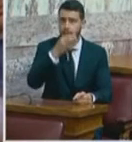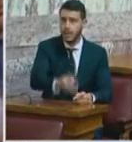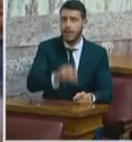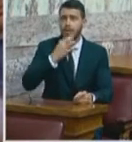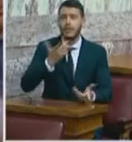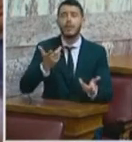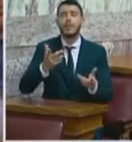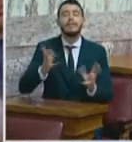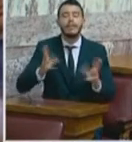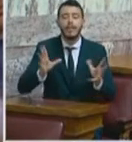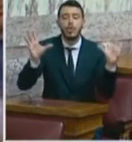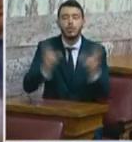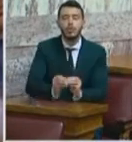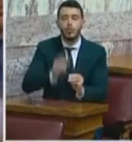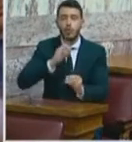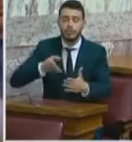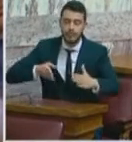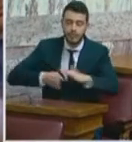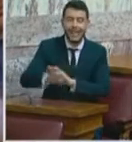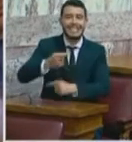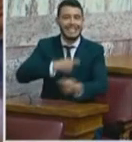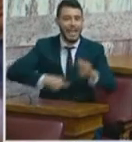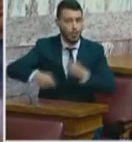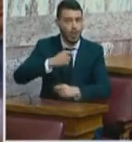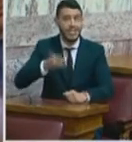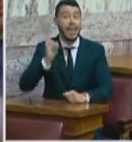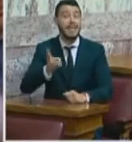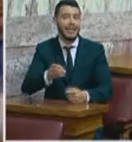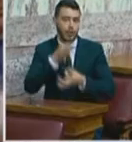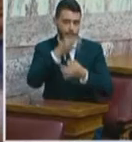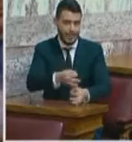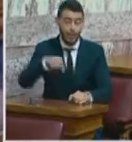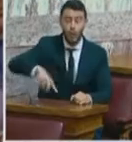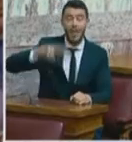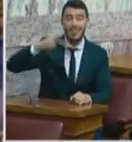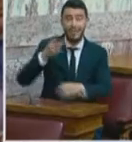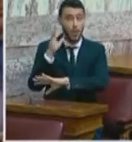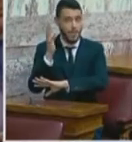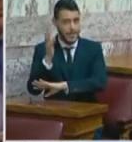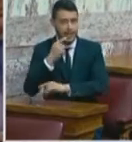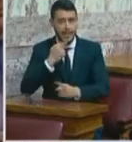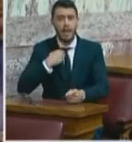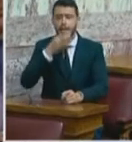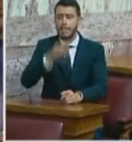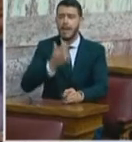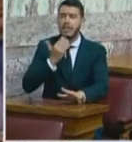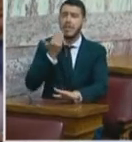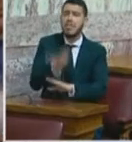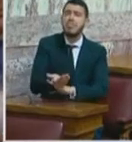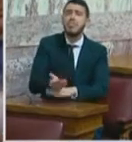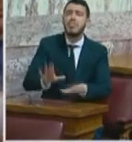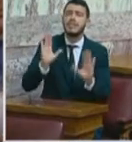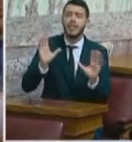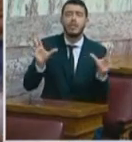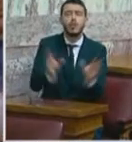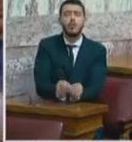ναρκοπαίδιο. Σας ακούω στη δευτερομιλία σας να λέτε ότι δεν ζητήσατε και δεν ζητάτε πιστοληπτική γραμμή.